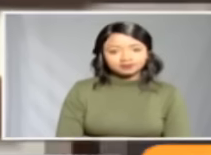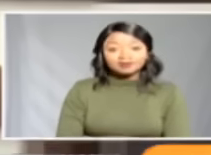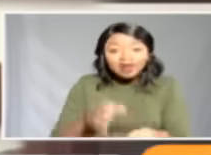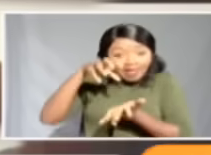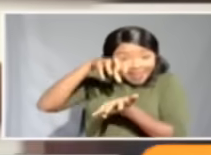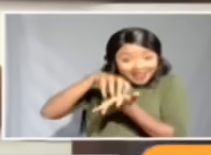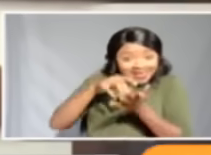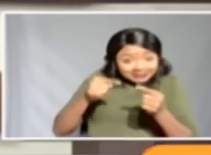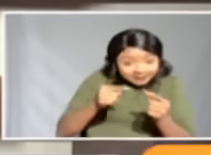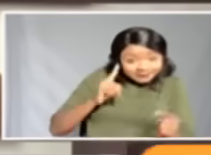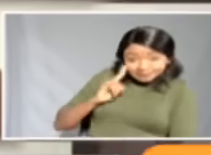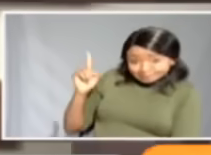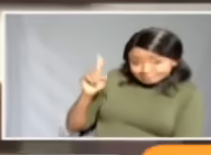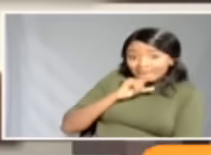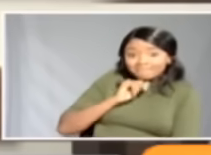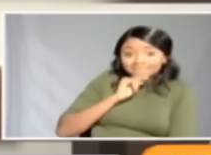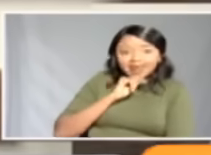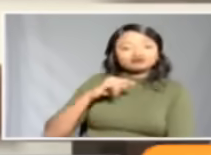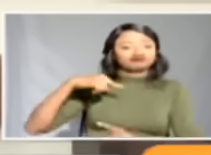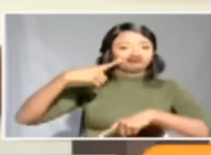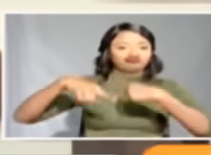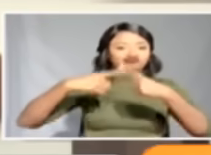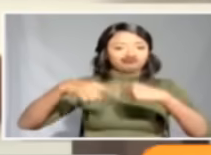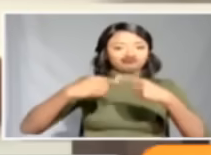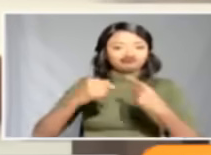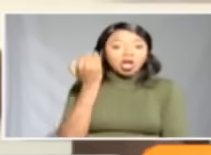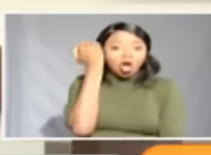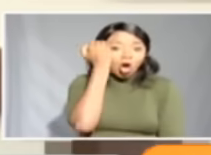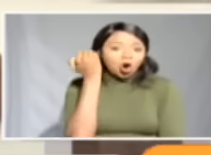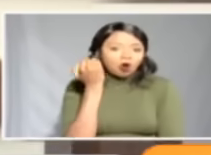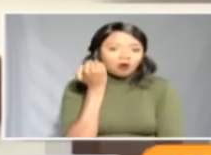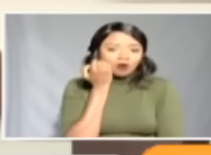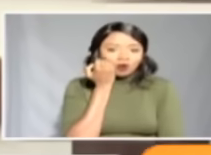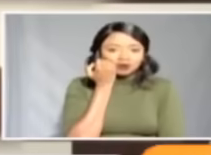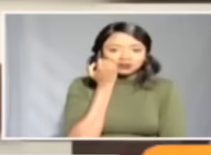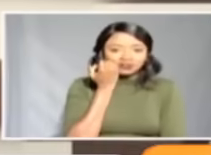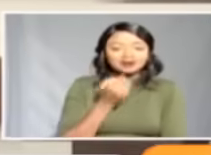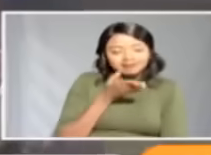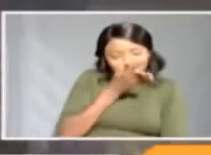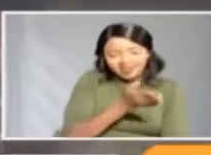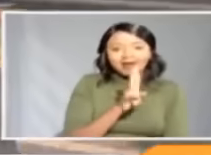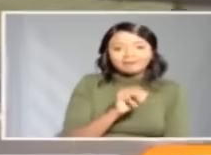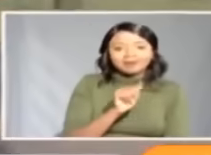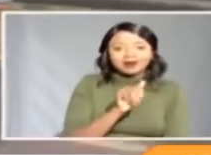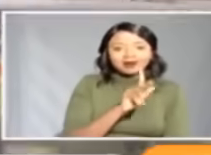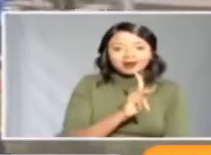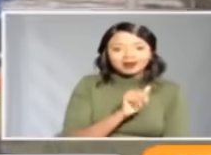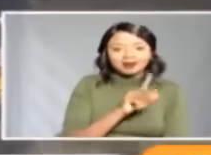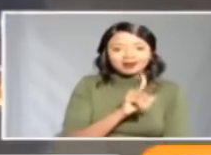Kesi dhidi yake inaendelea katika mahakama ya Makadara.